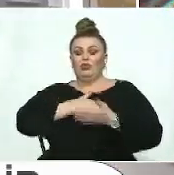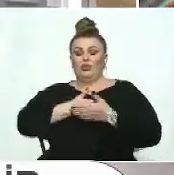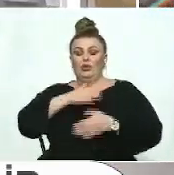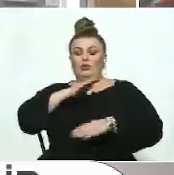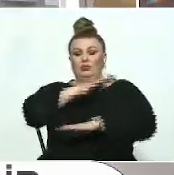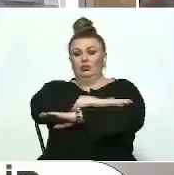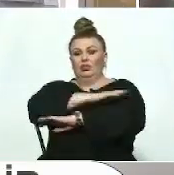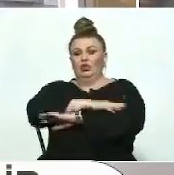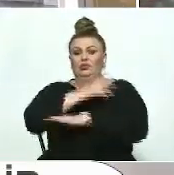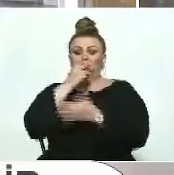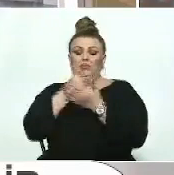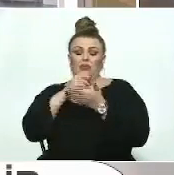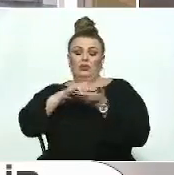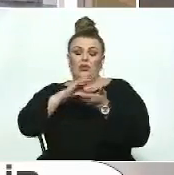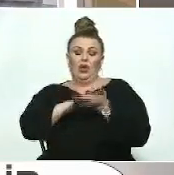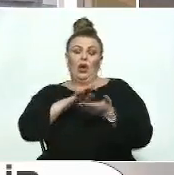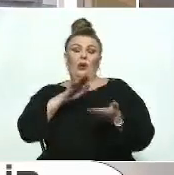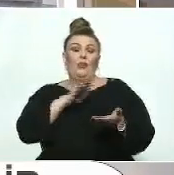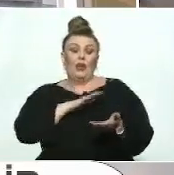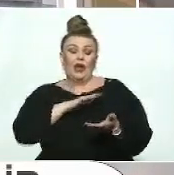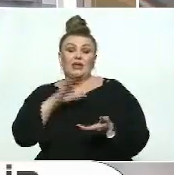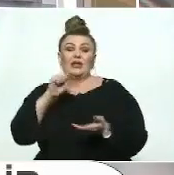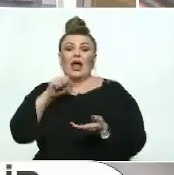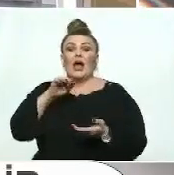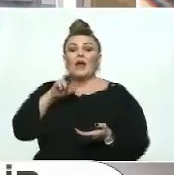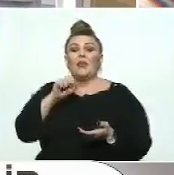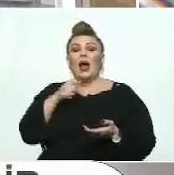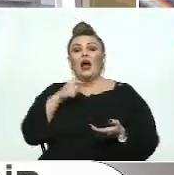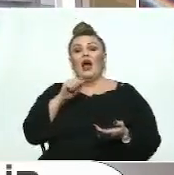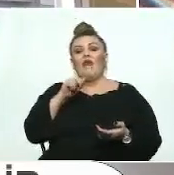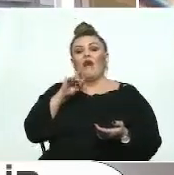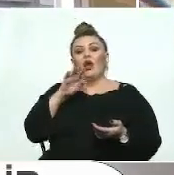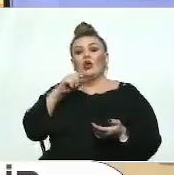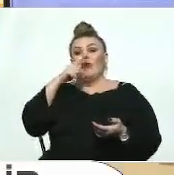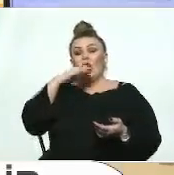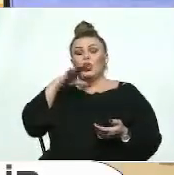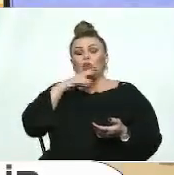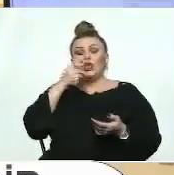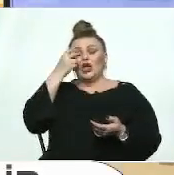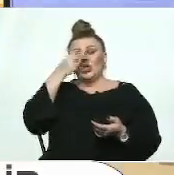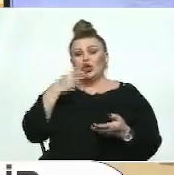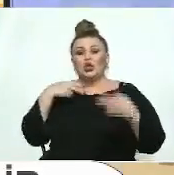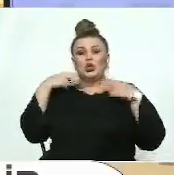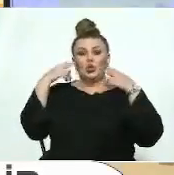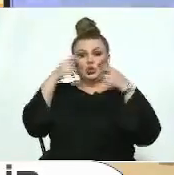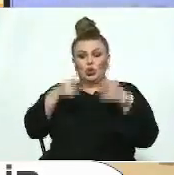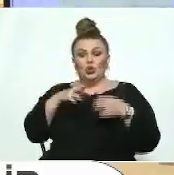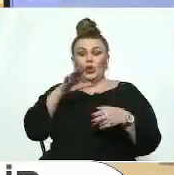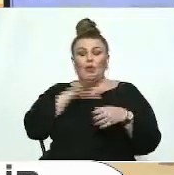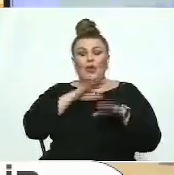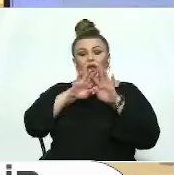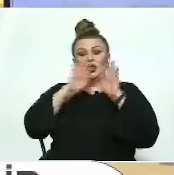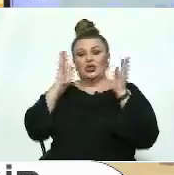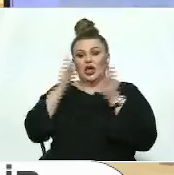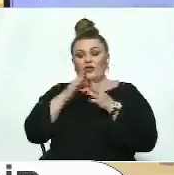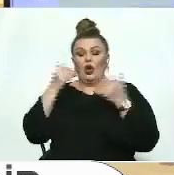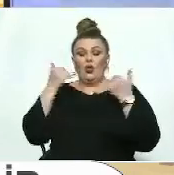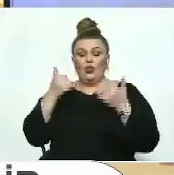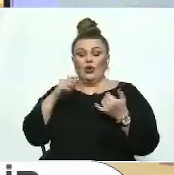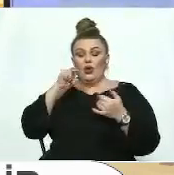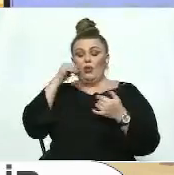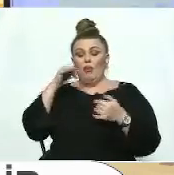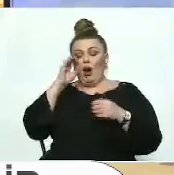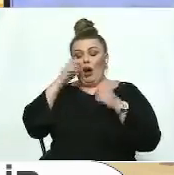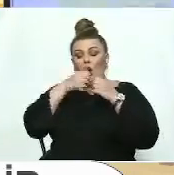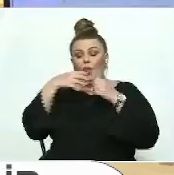qeyd olundu. Nəzərinə çatdırmaq istərdim ki, sahibə Qafarovanın Rusiya 2 günlük işgüzar səfəri çərçivəsində bu gün mayın